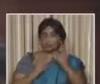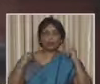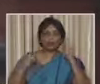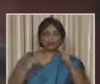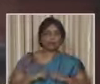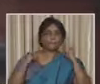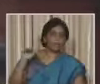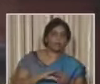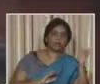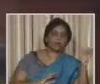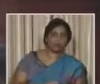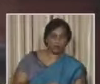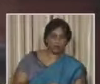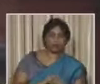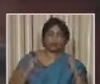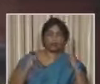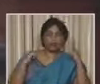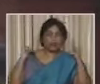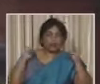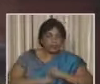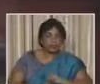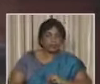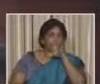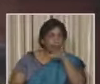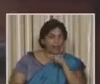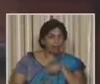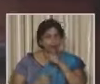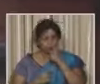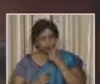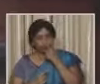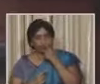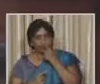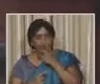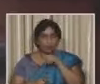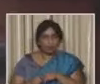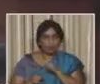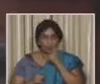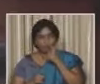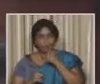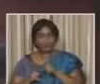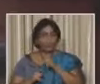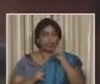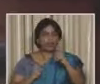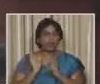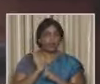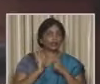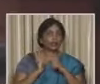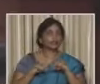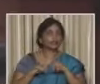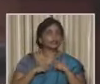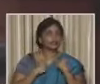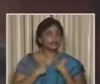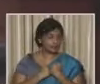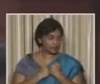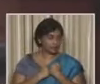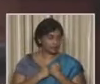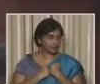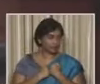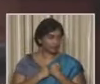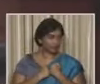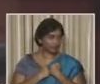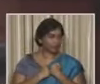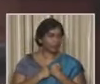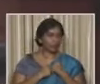போடுகின்றார்கள். போலீஸ் மோப்பனாய் சென்றதும் பின்னர் போலீஸ் மோப்பனாய் முன்னாள் எல்டிடிஇ அமைப்பின் புனர்வாழ்வளிக்கப்பட்ட